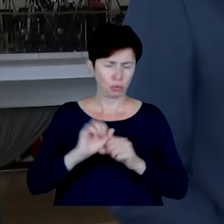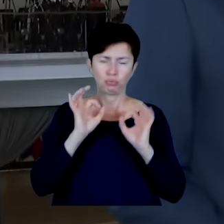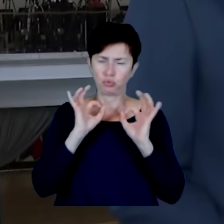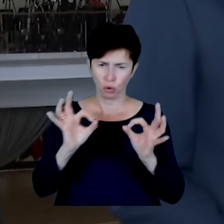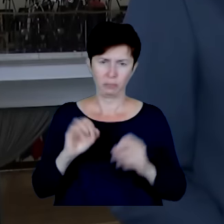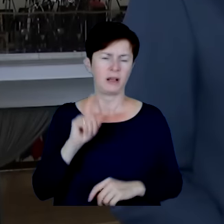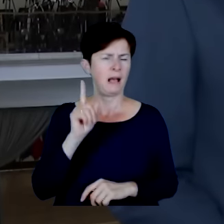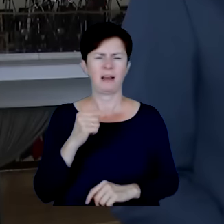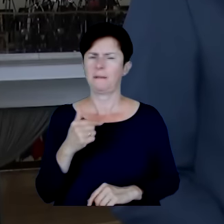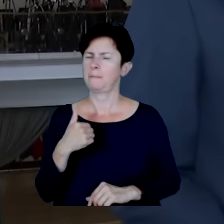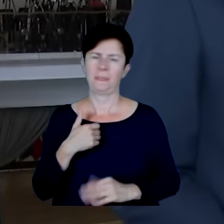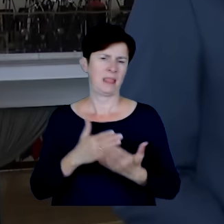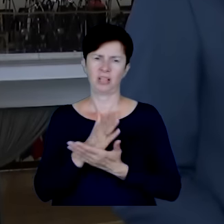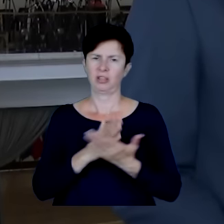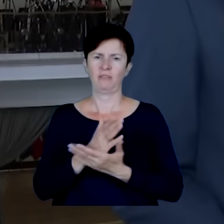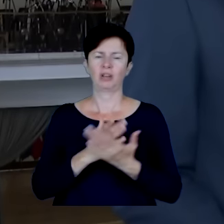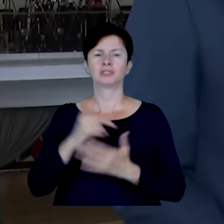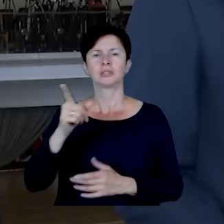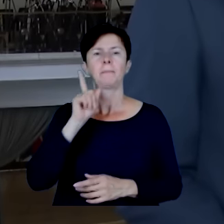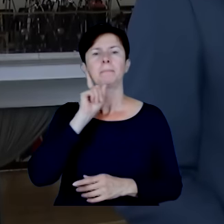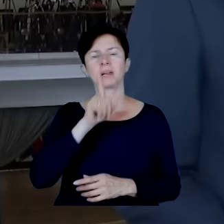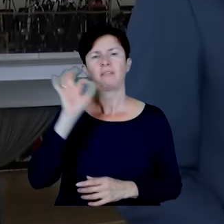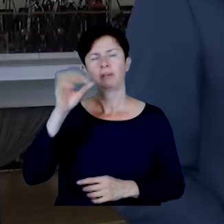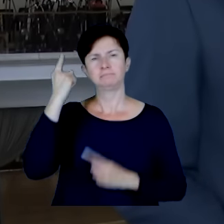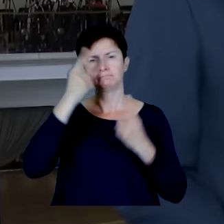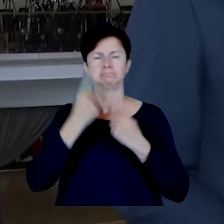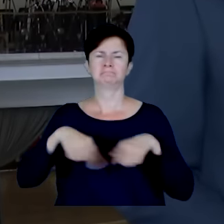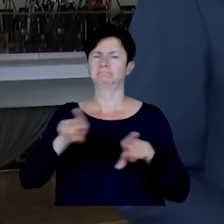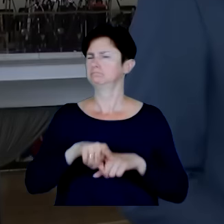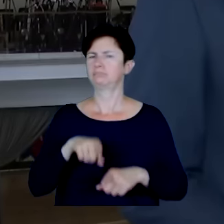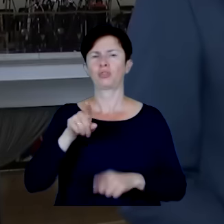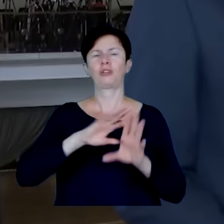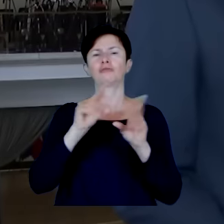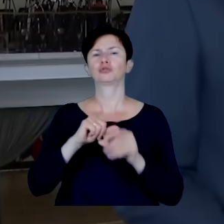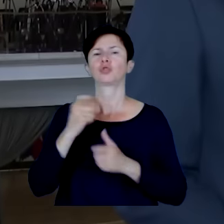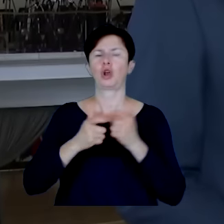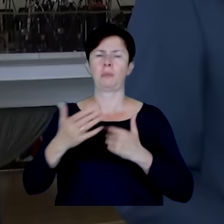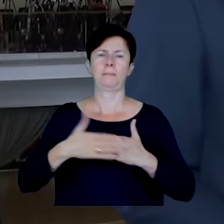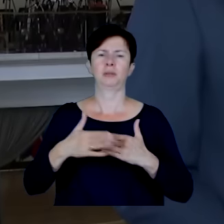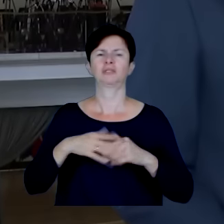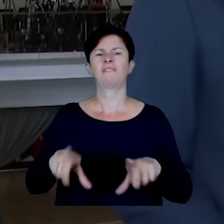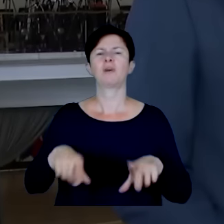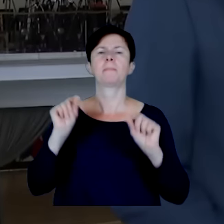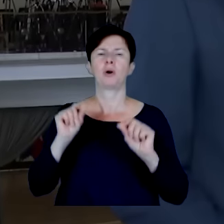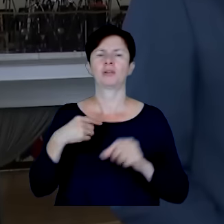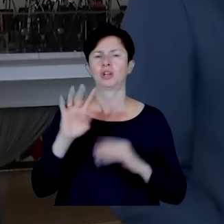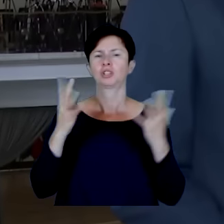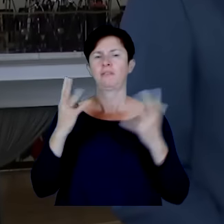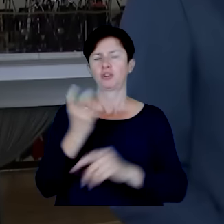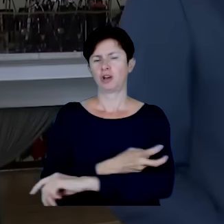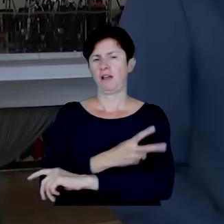wierzę w szczerość ich intencji. To są zagrywki robione na użytek kampanii wyborczej. 9 czerwca mamy